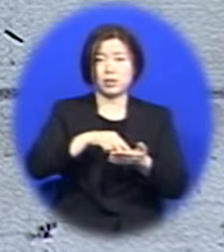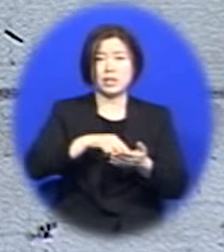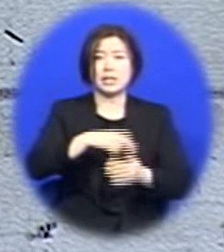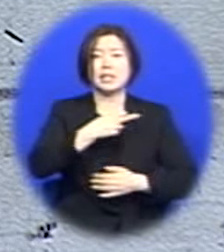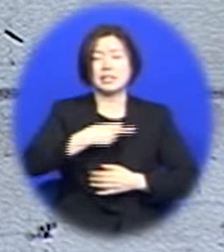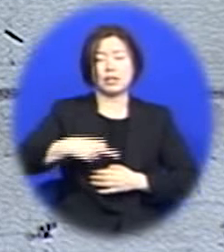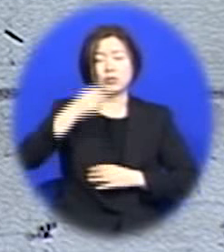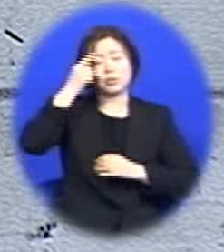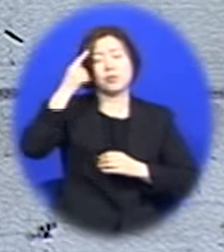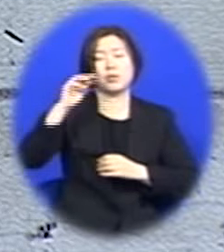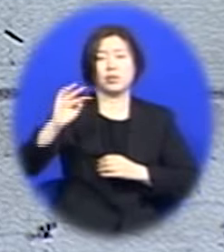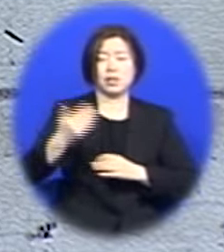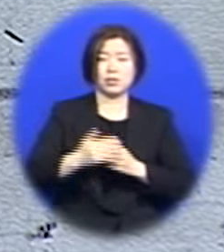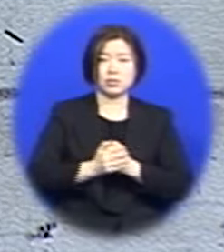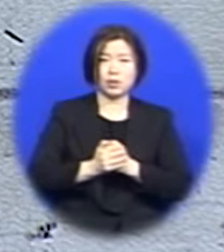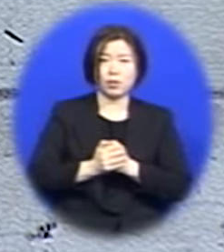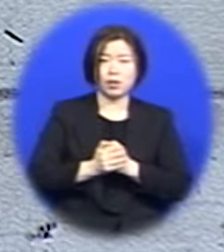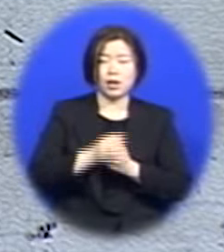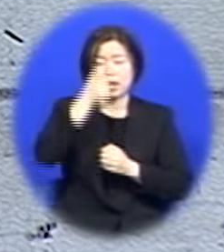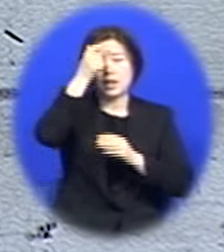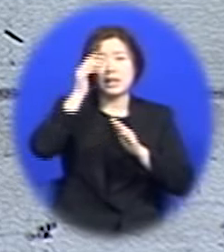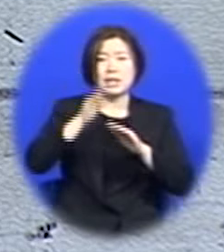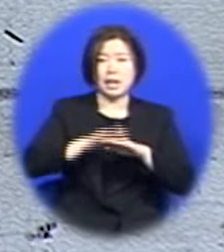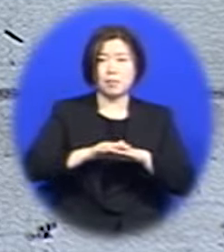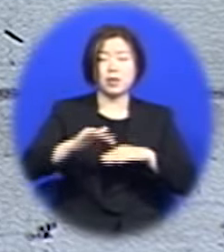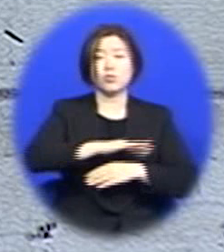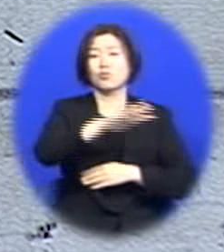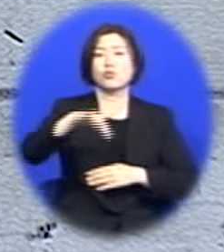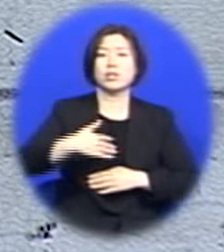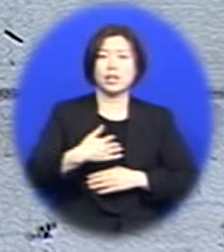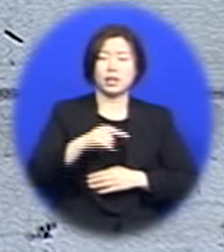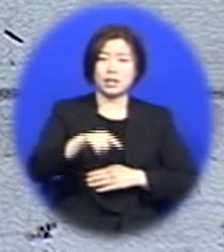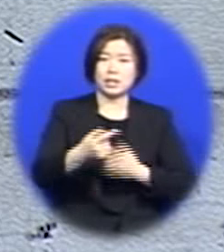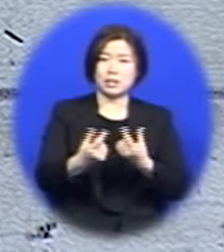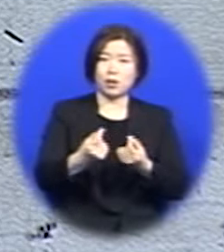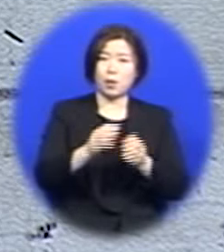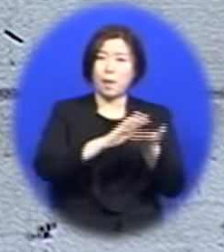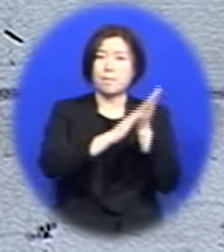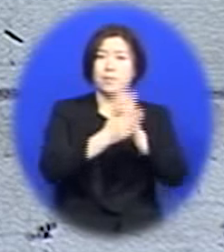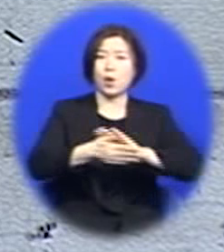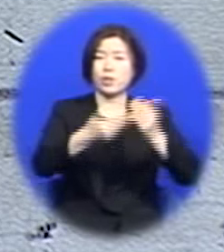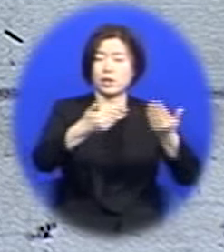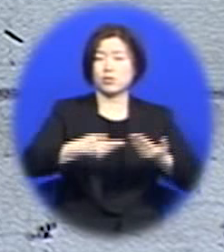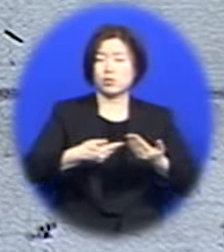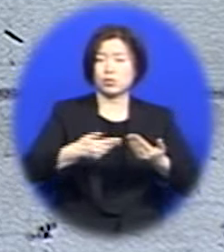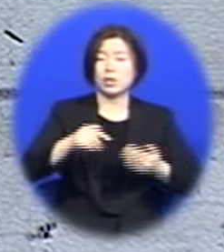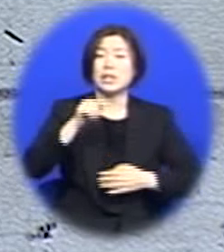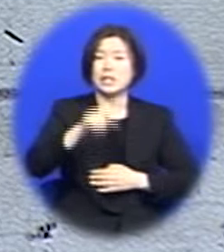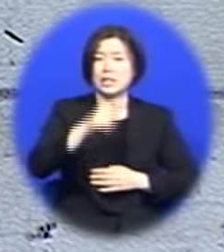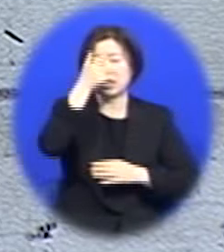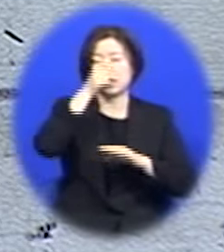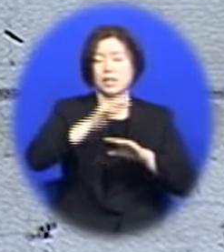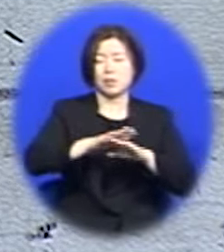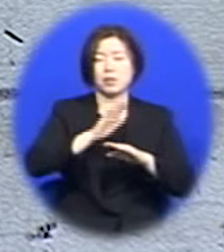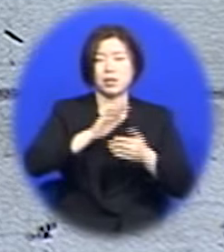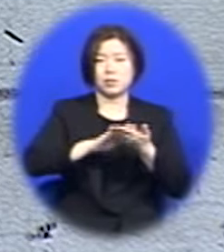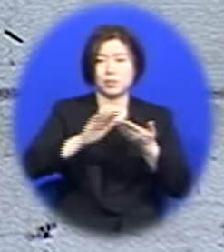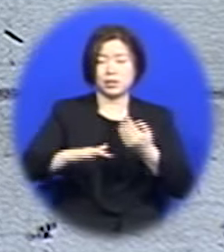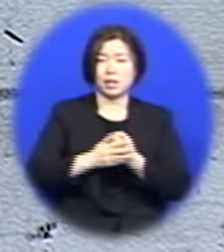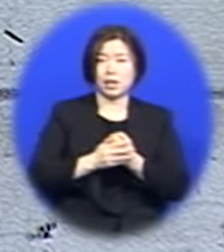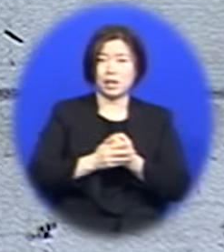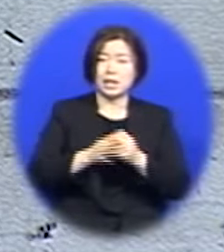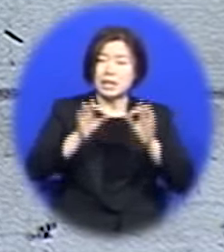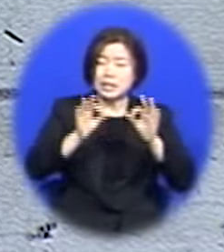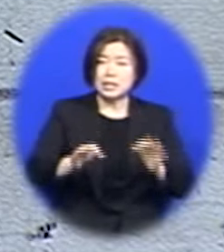예배는 우리에게 이런 역사를 일으킵니다. 이것이 예배예요. 우리는 이제부터 예배 잘